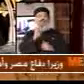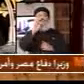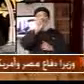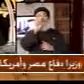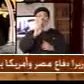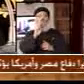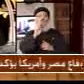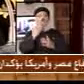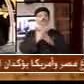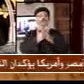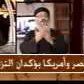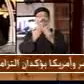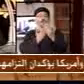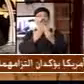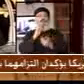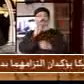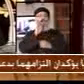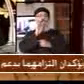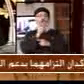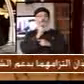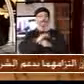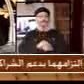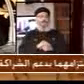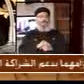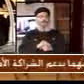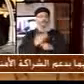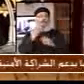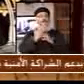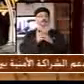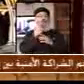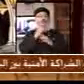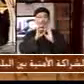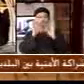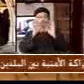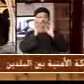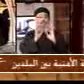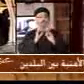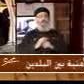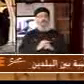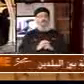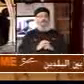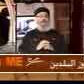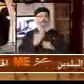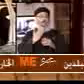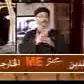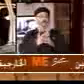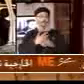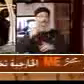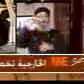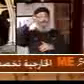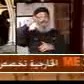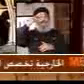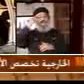والسؤال وسيلة للتعليم، وسيلة لكشف الحقيقة، وسيلة لقياس المعرفة